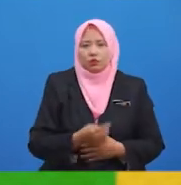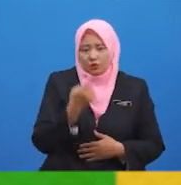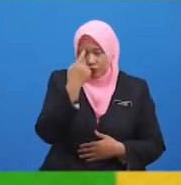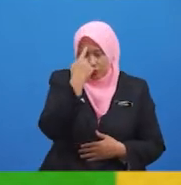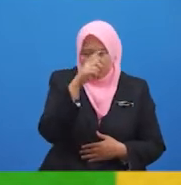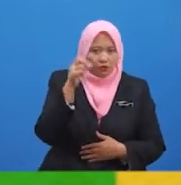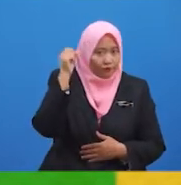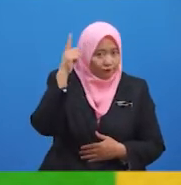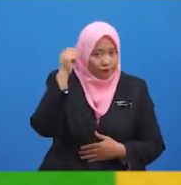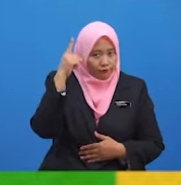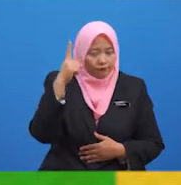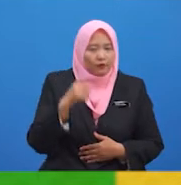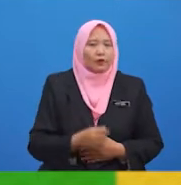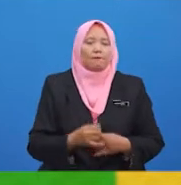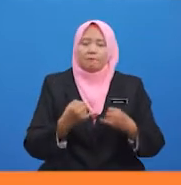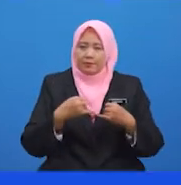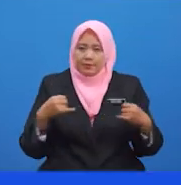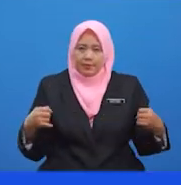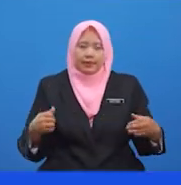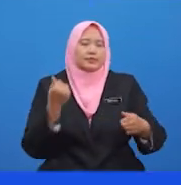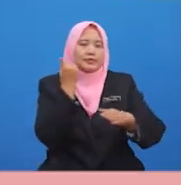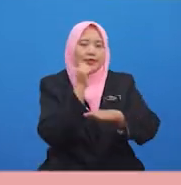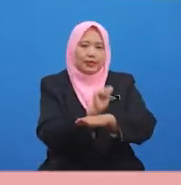jenis akad dalam muamalah Islam.